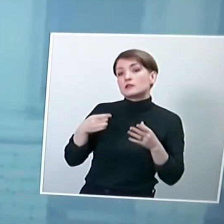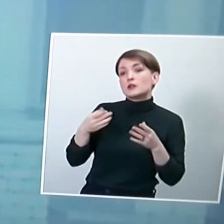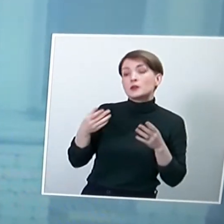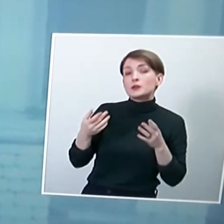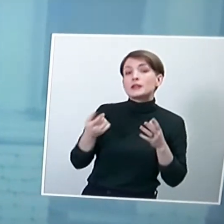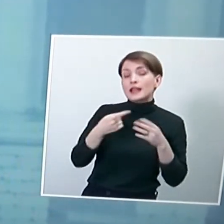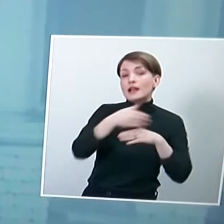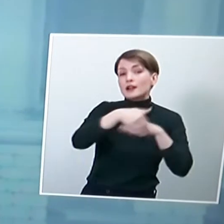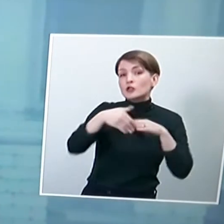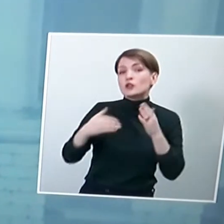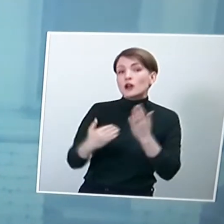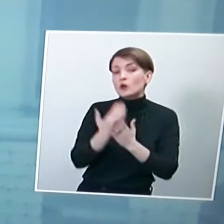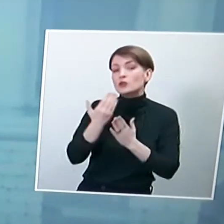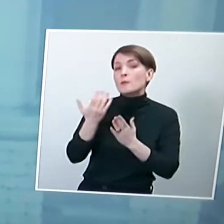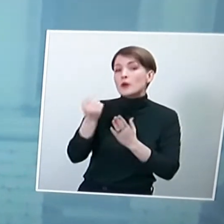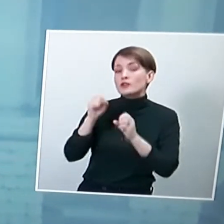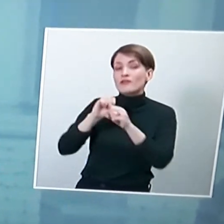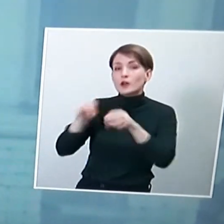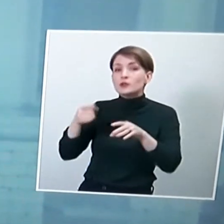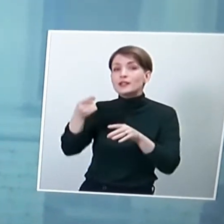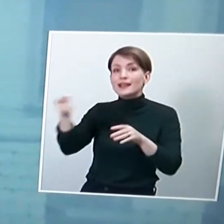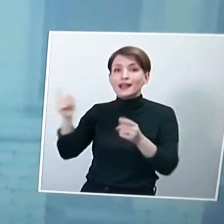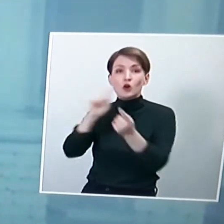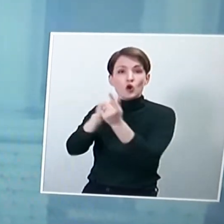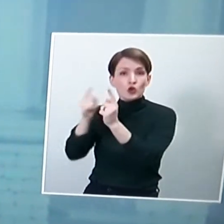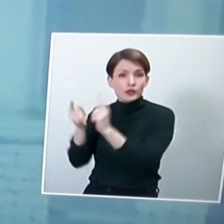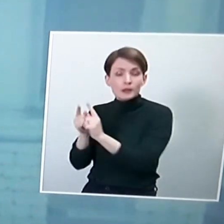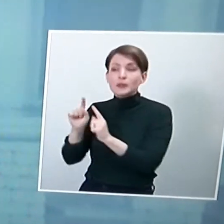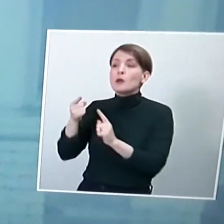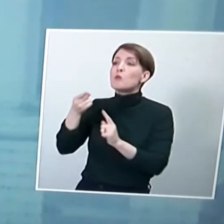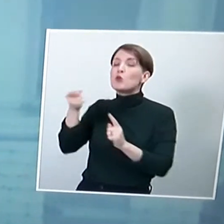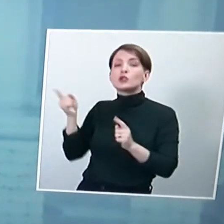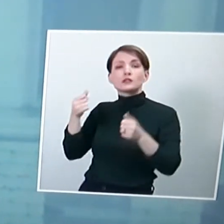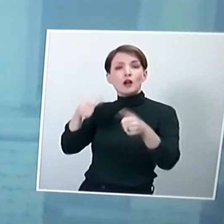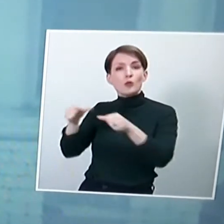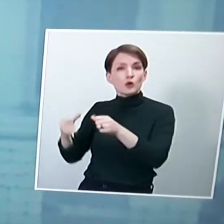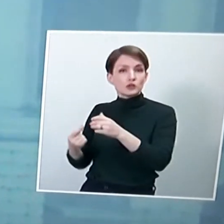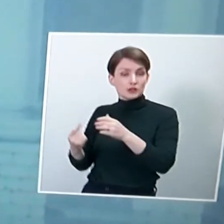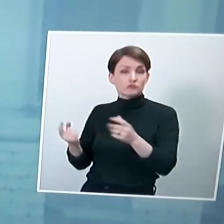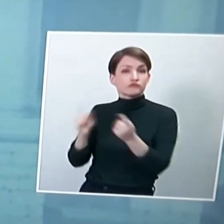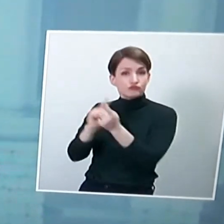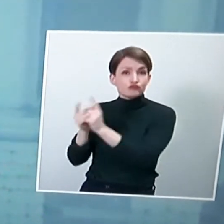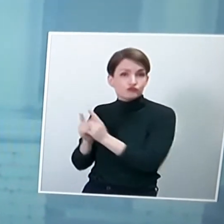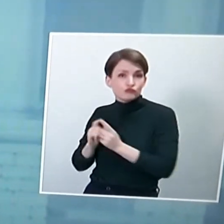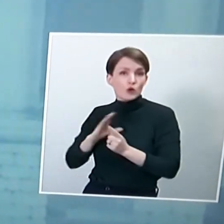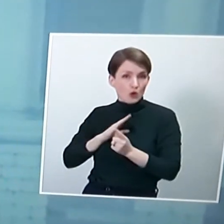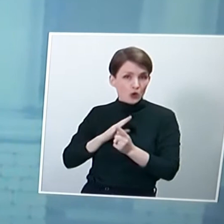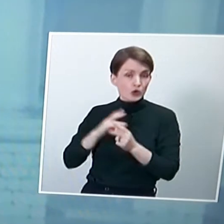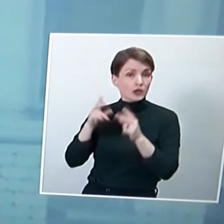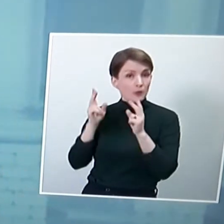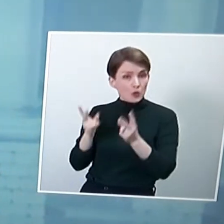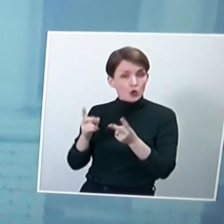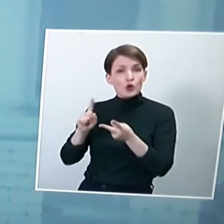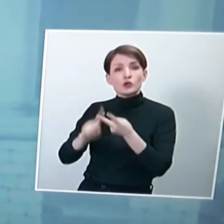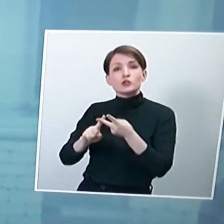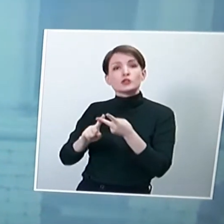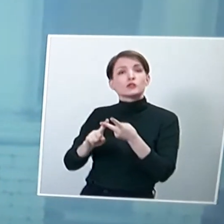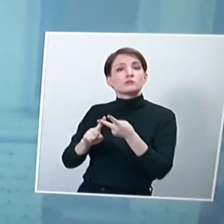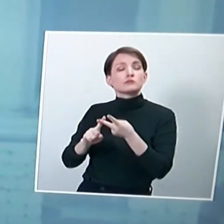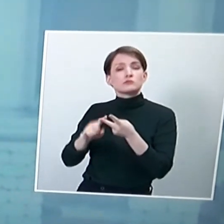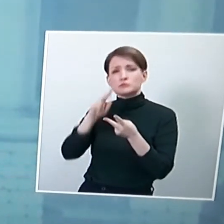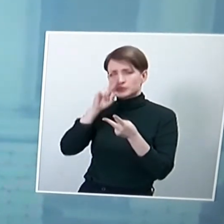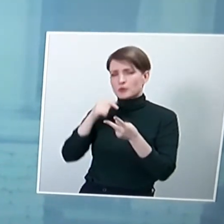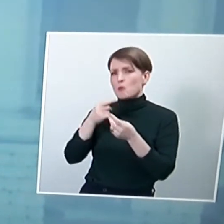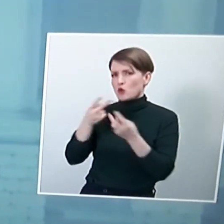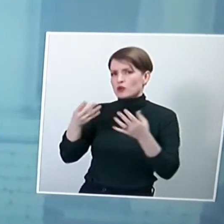myös niihin kontakteihin, joita syntyy muunlaisissa kaupoissa, ja sen lisäksi tietenkin tällä on myös se vaikutus, kun todennäköisesti usea